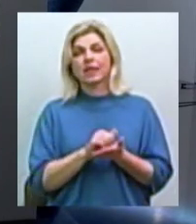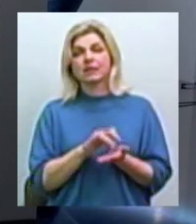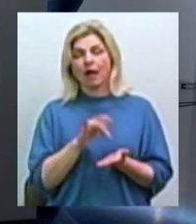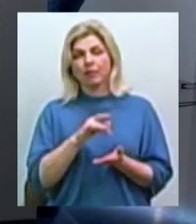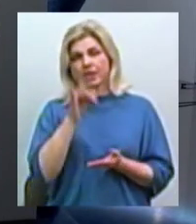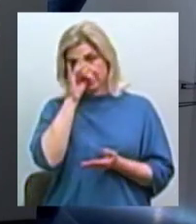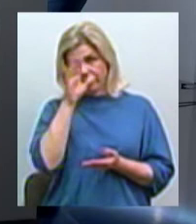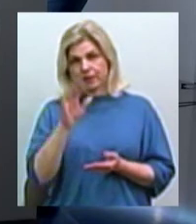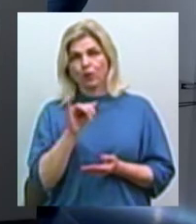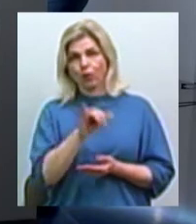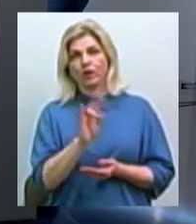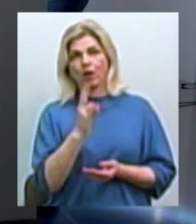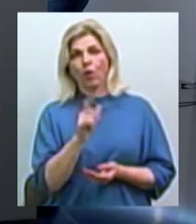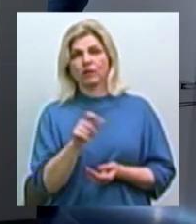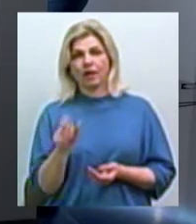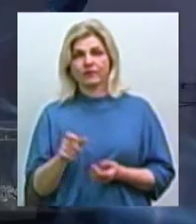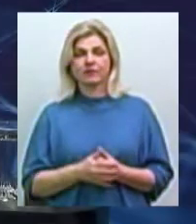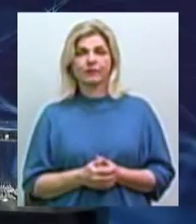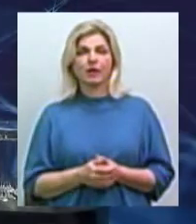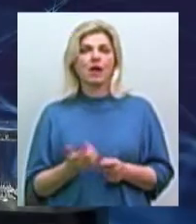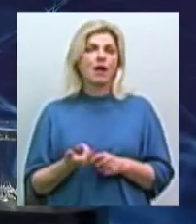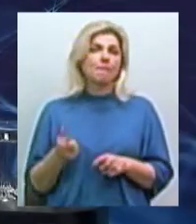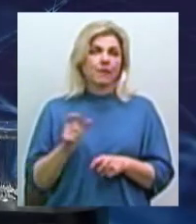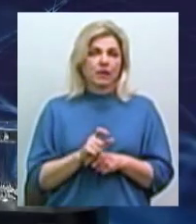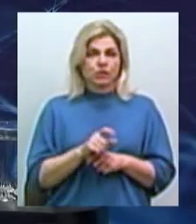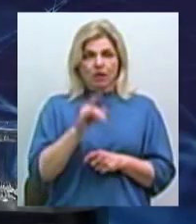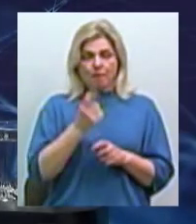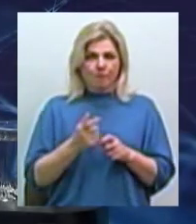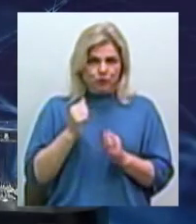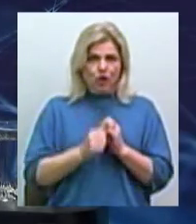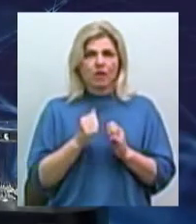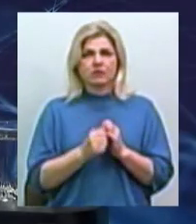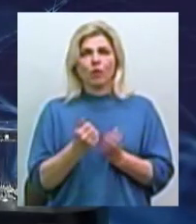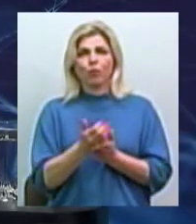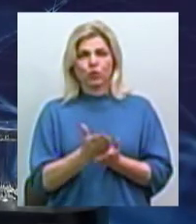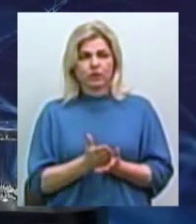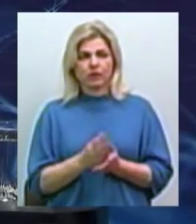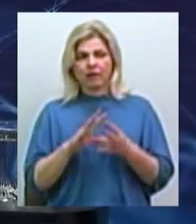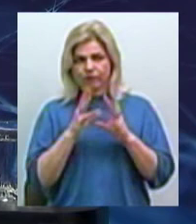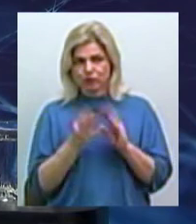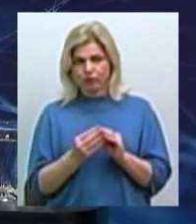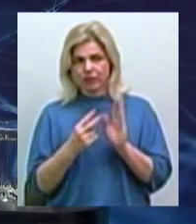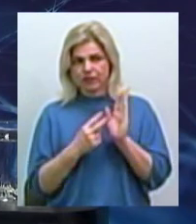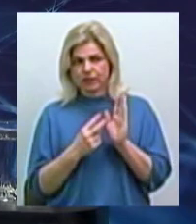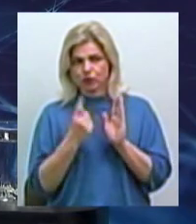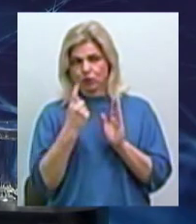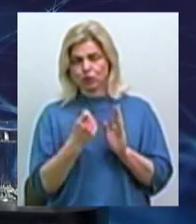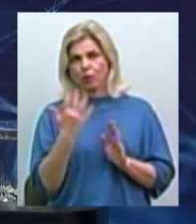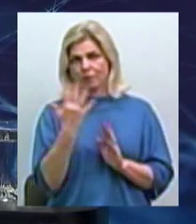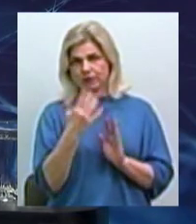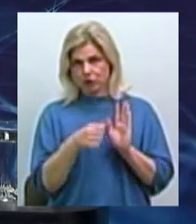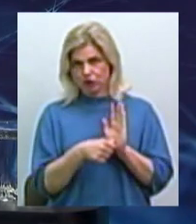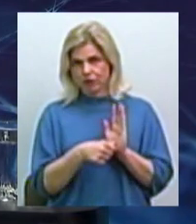у миколаївців? Найбільш популярна послуга, яка є у вас скільки? 76?